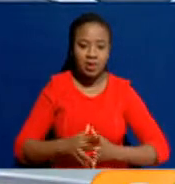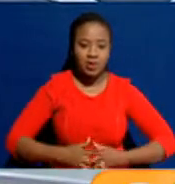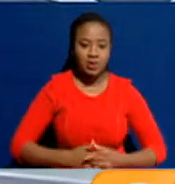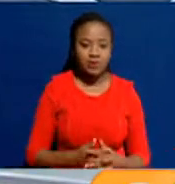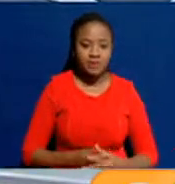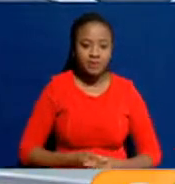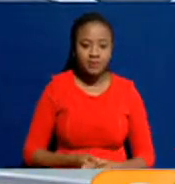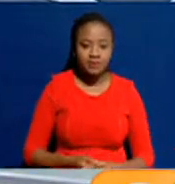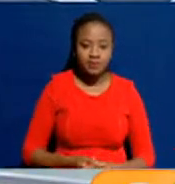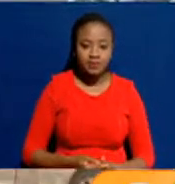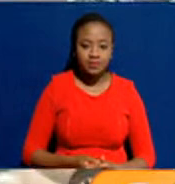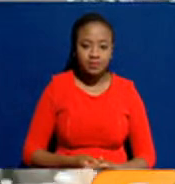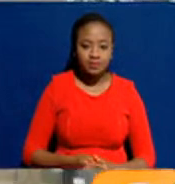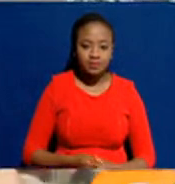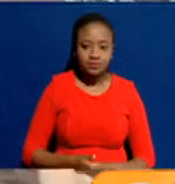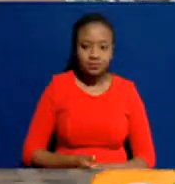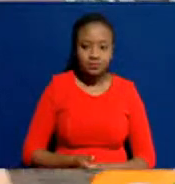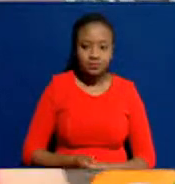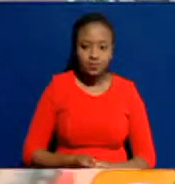ifuatayo.